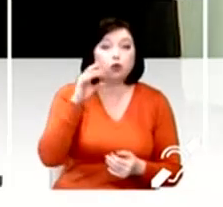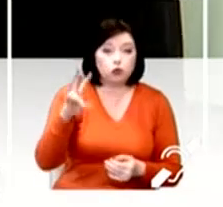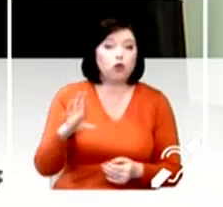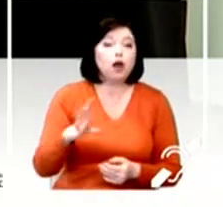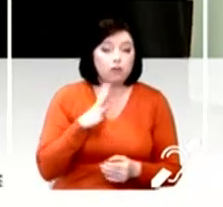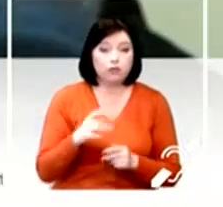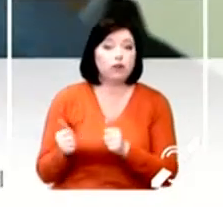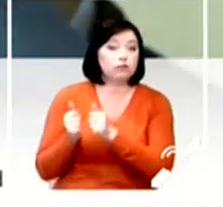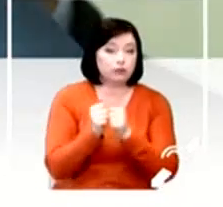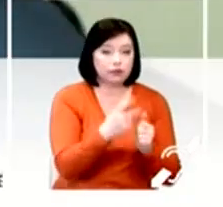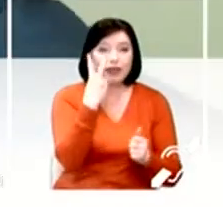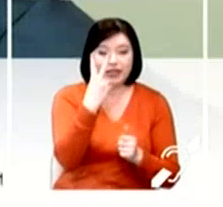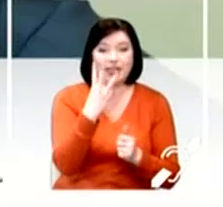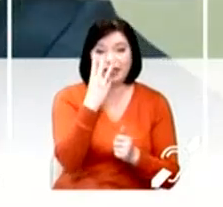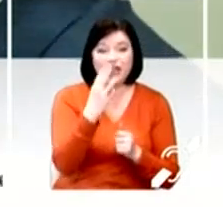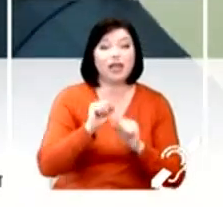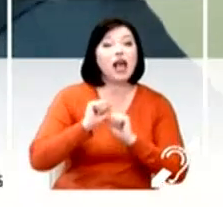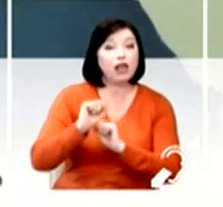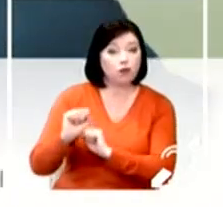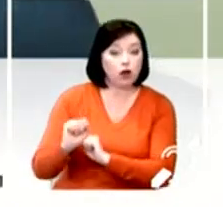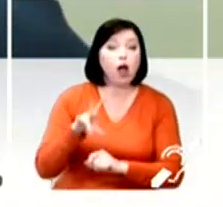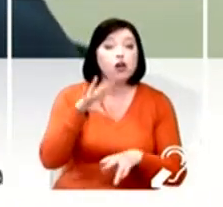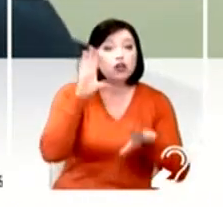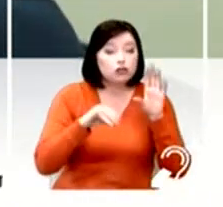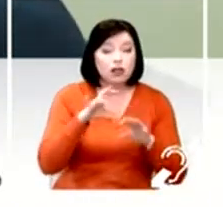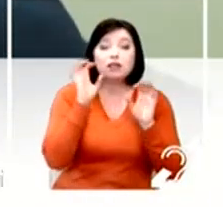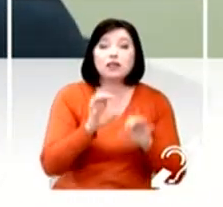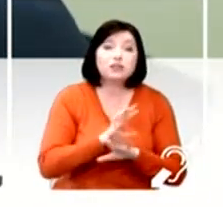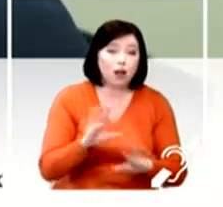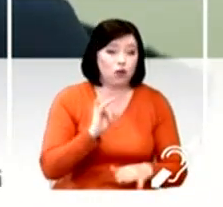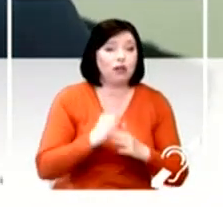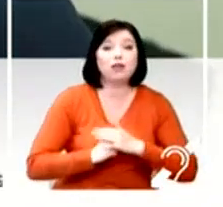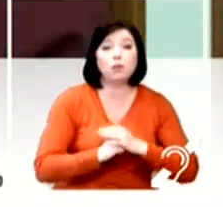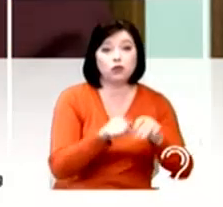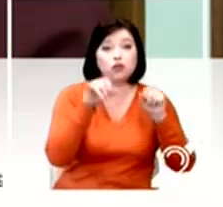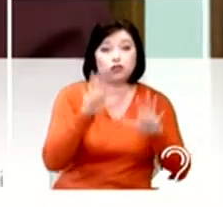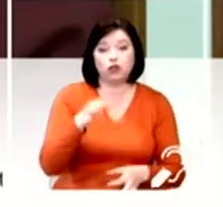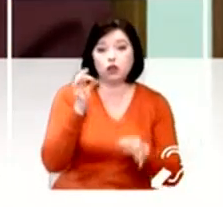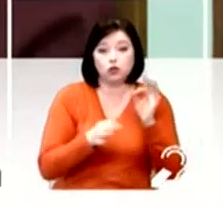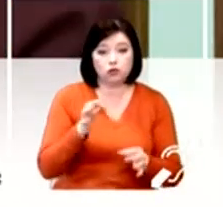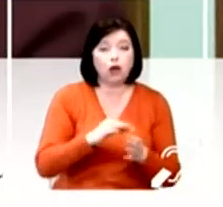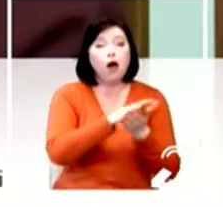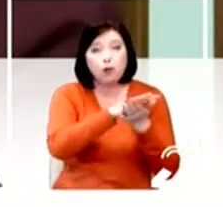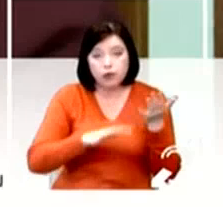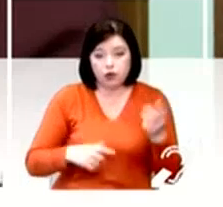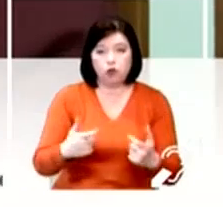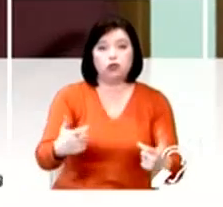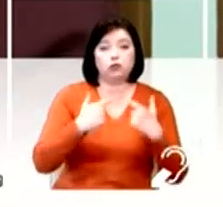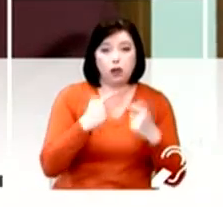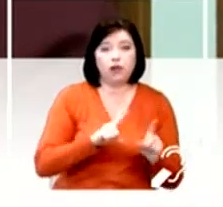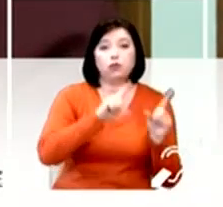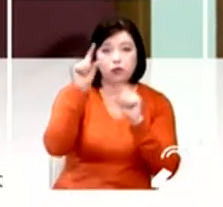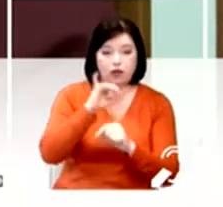a fost însoțit de cei trei apărători ai săi. El consideră ilegală și nefondată decizia instanței de a-i prelungi interdicția